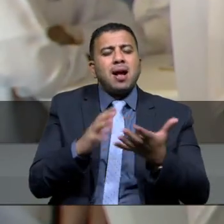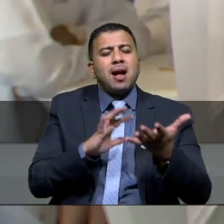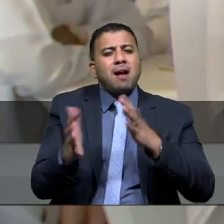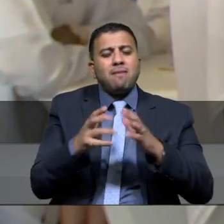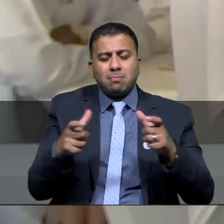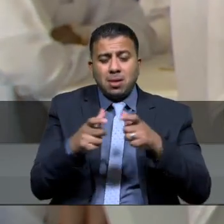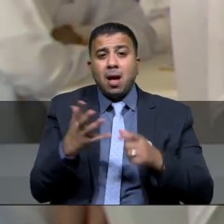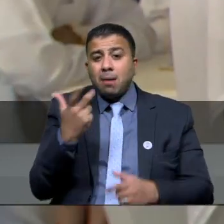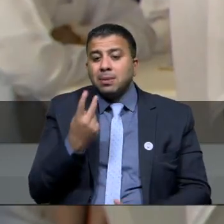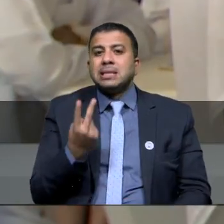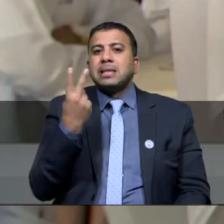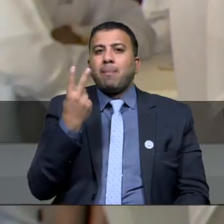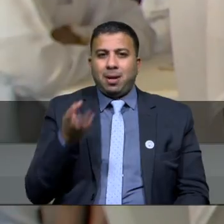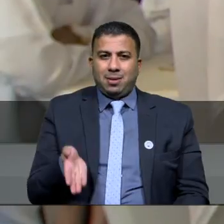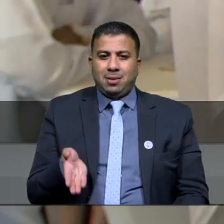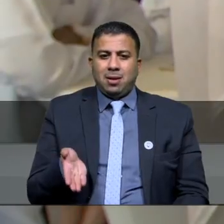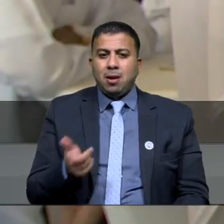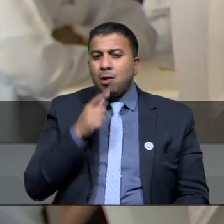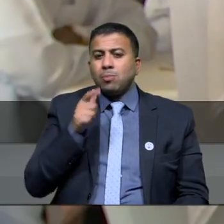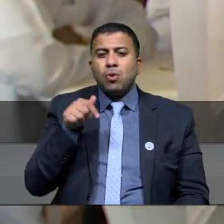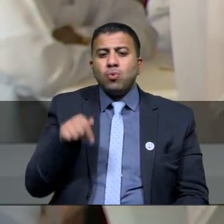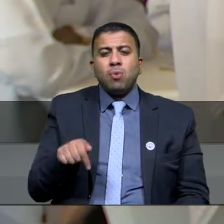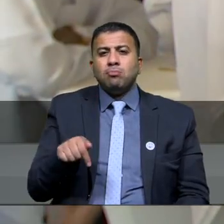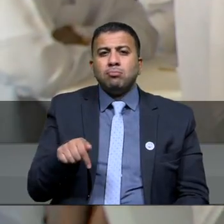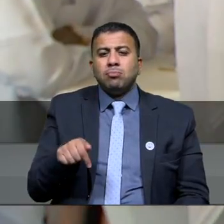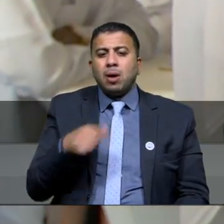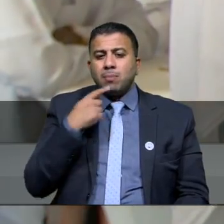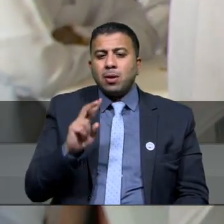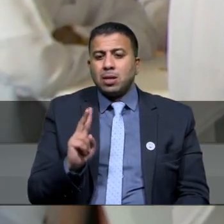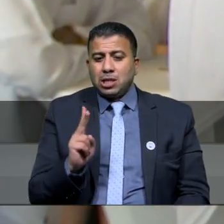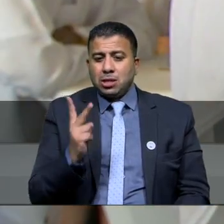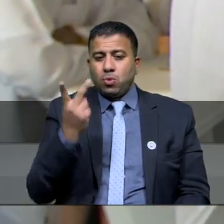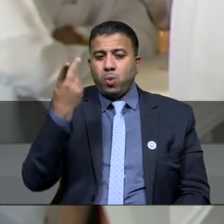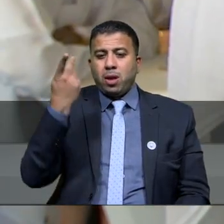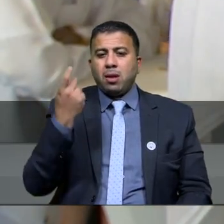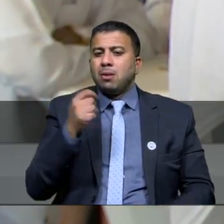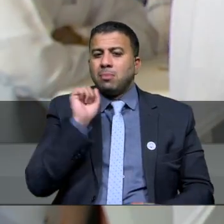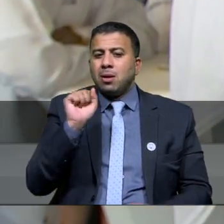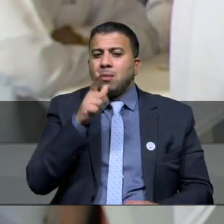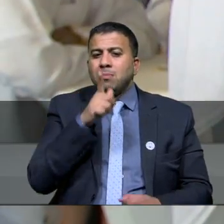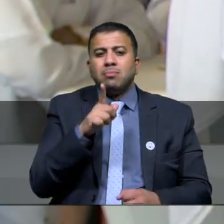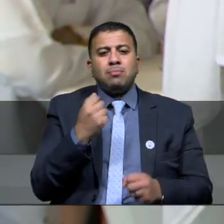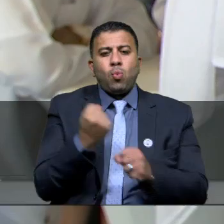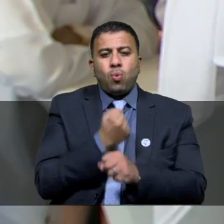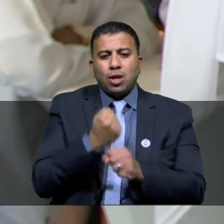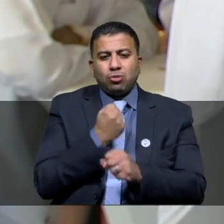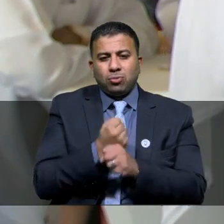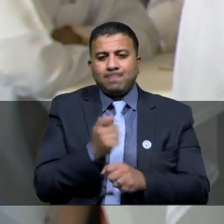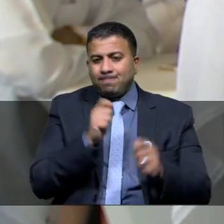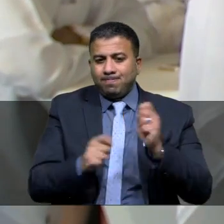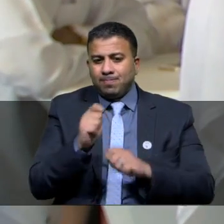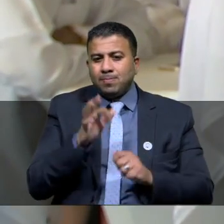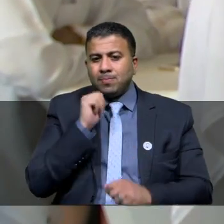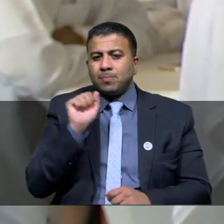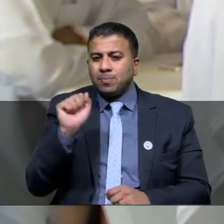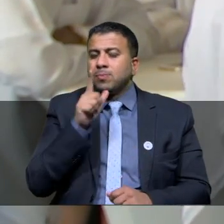وكان هذا اليوم يعتمد على أن تطوير قدرات كبار السن خلال مجموعة من الورش